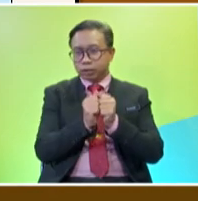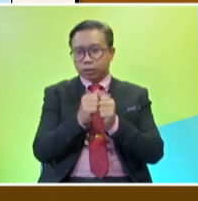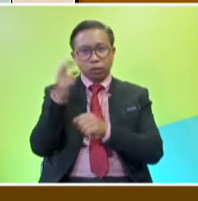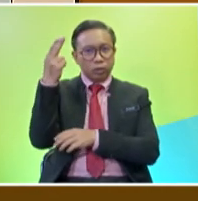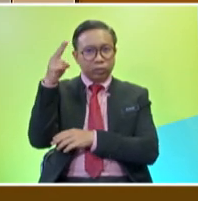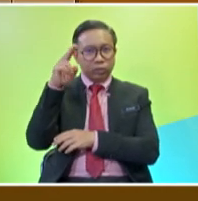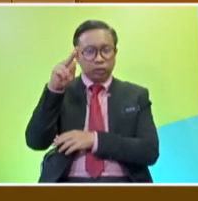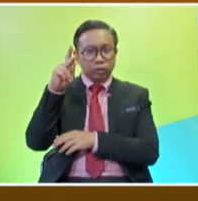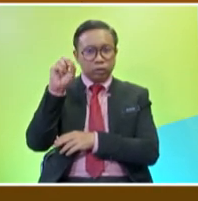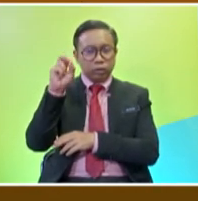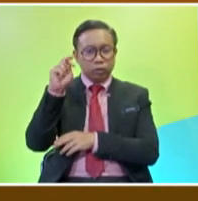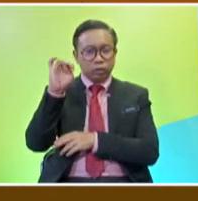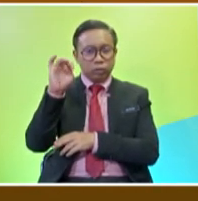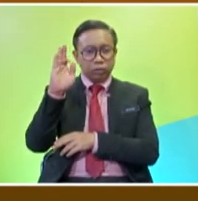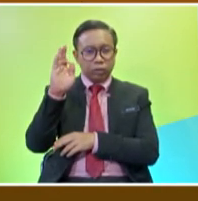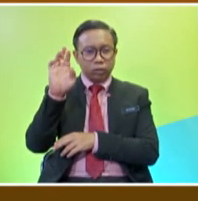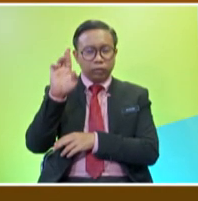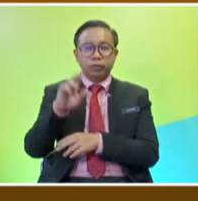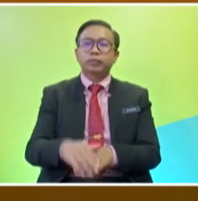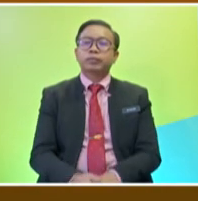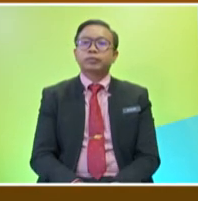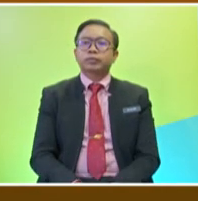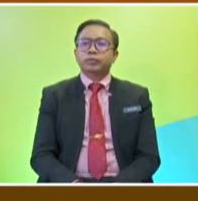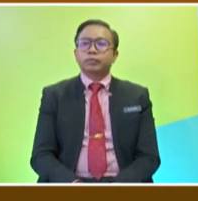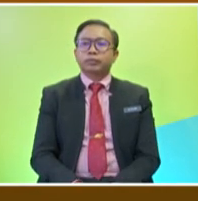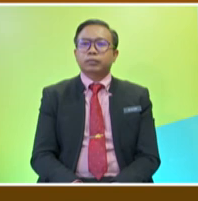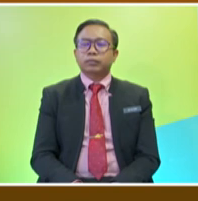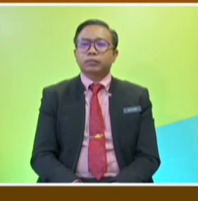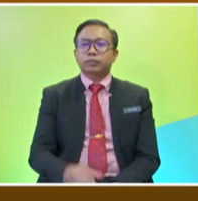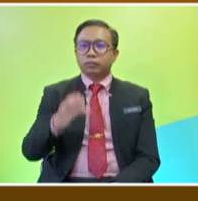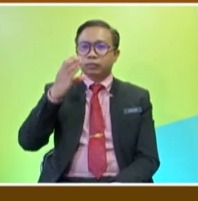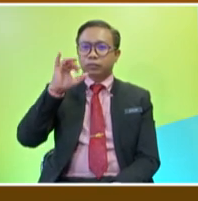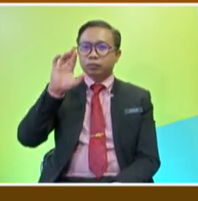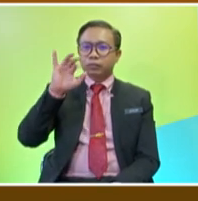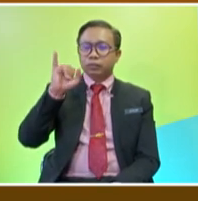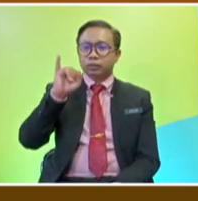Oke jenis tumbuh-tumbuhannya jenis ciri-ciri tumbuh-tumbuhan